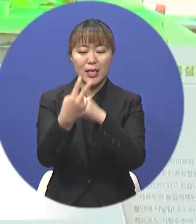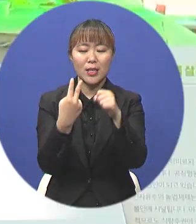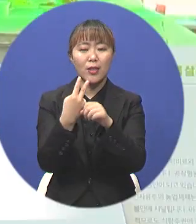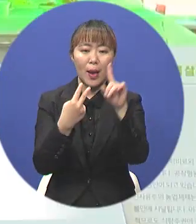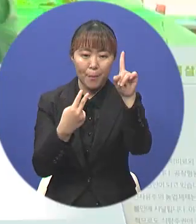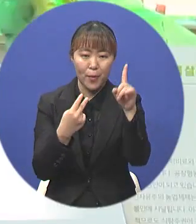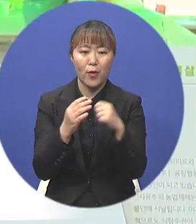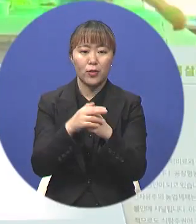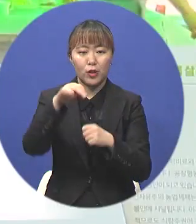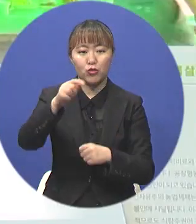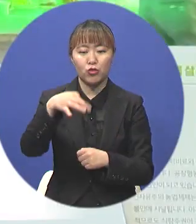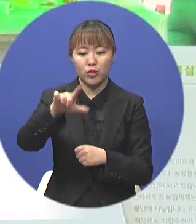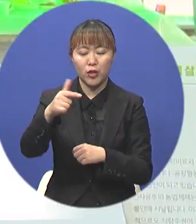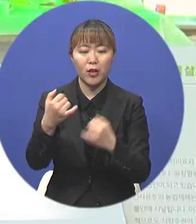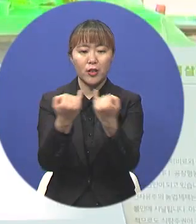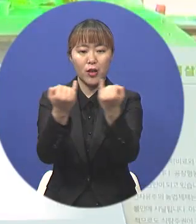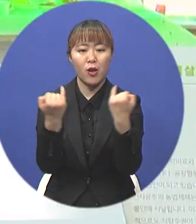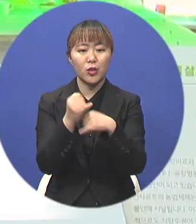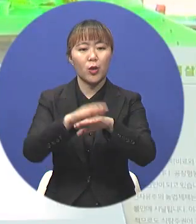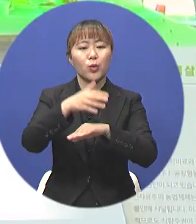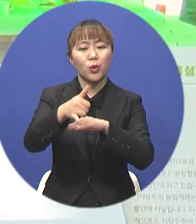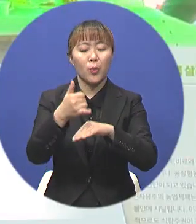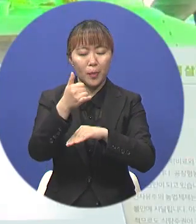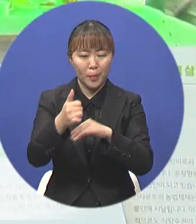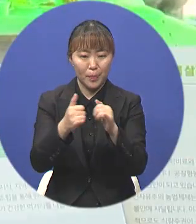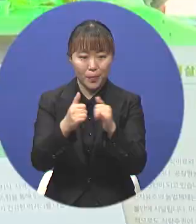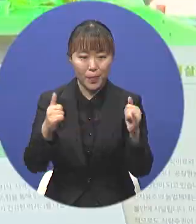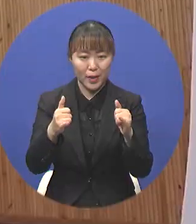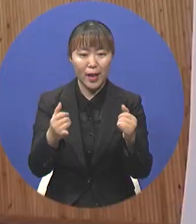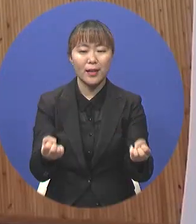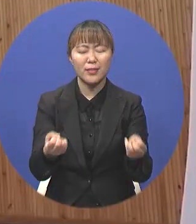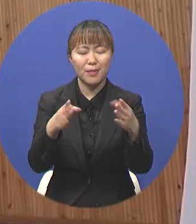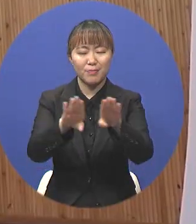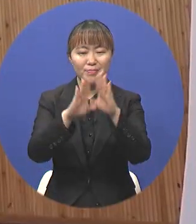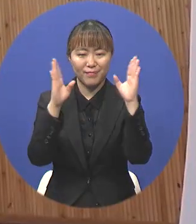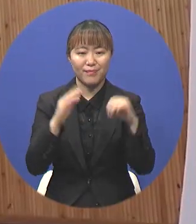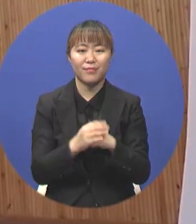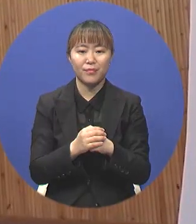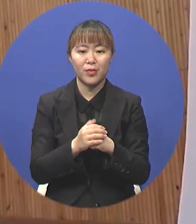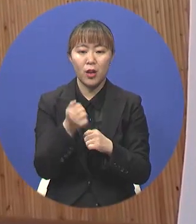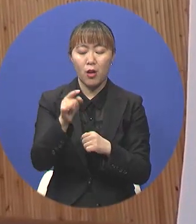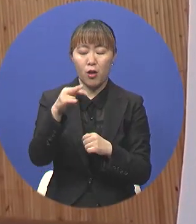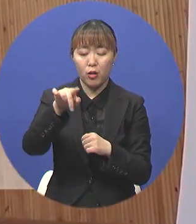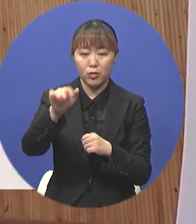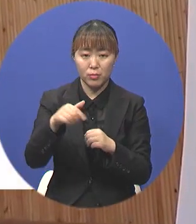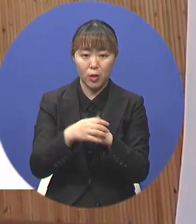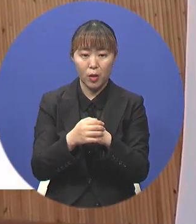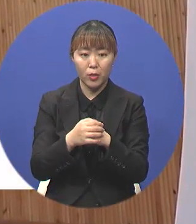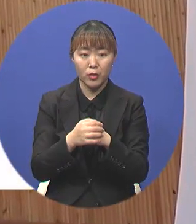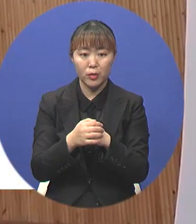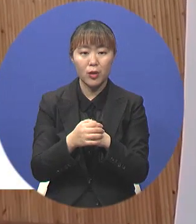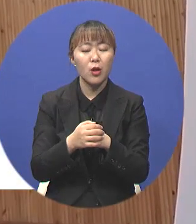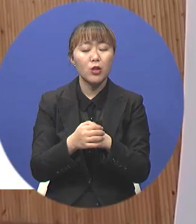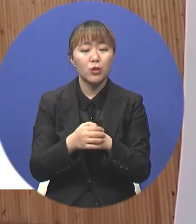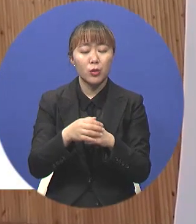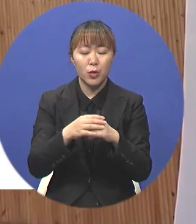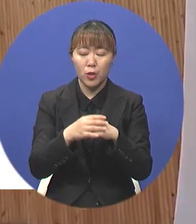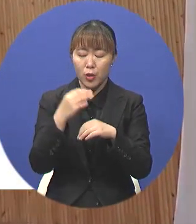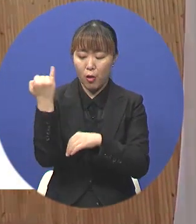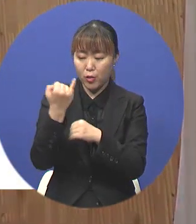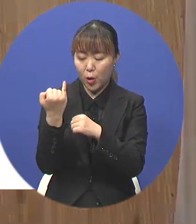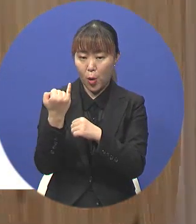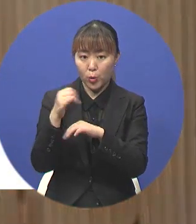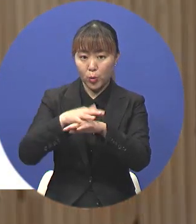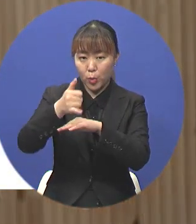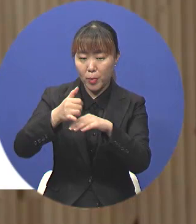한 번씩 순천 여성농민 한마당을 개최를 하고 있습니다. 허석 순천시장은 축사에서 여성 농업인의